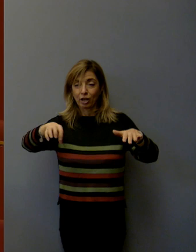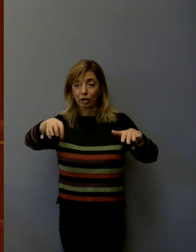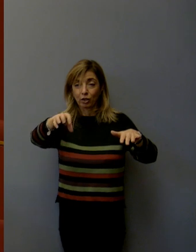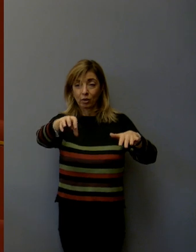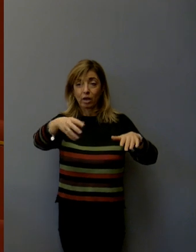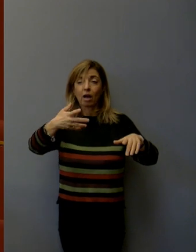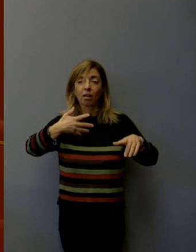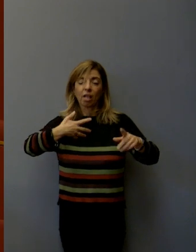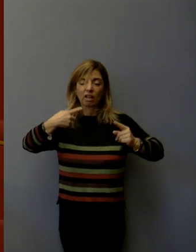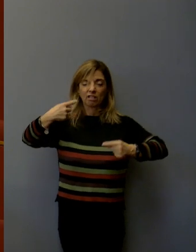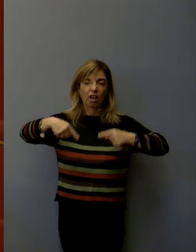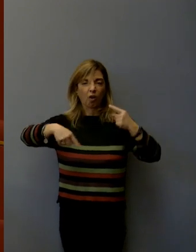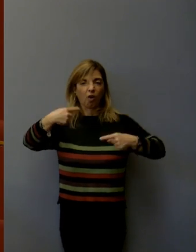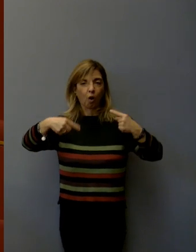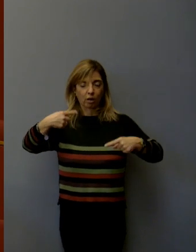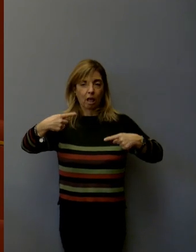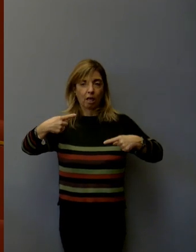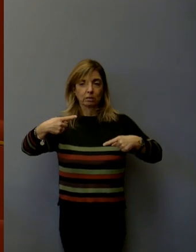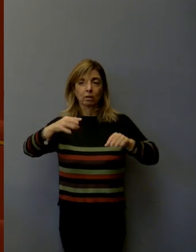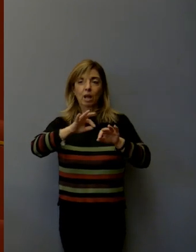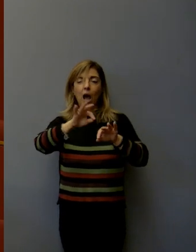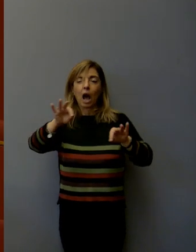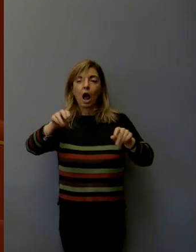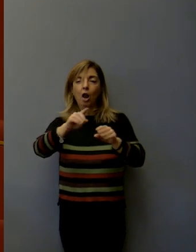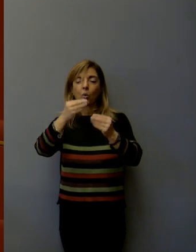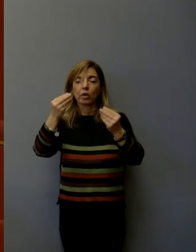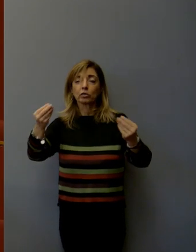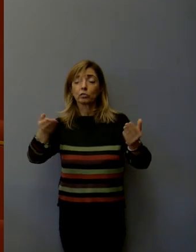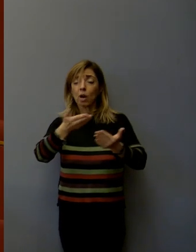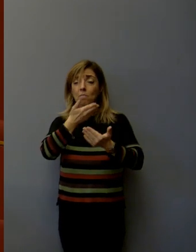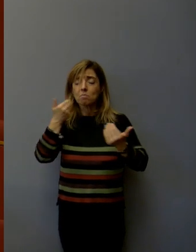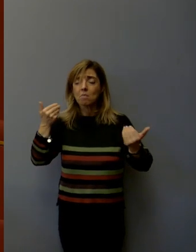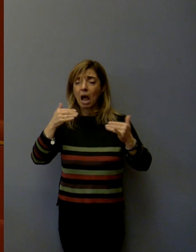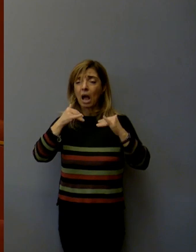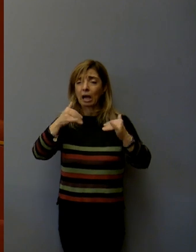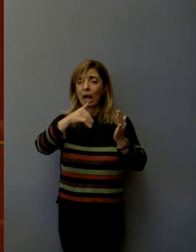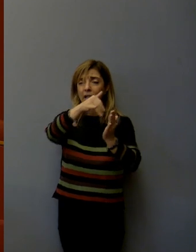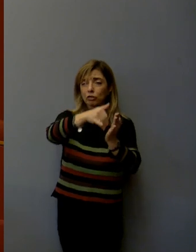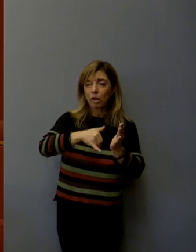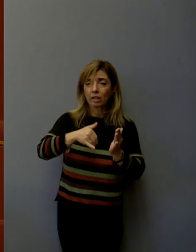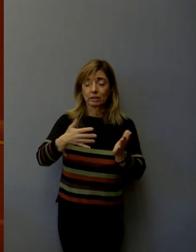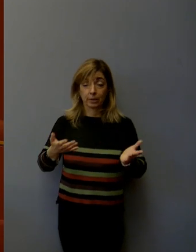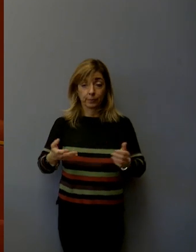azioni di concorrenza sleale da parte di soggetti privi di licenze e autorizzazioni